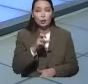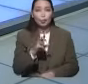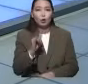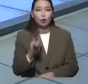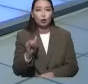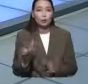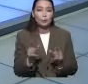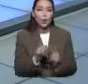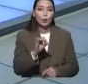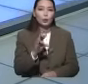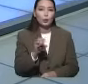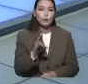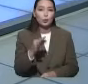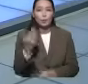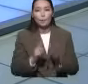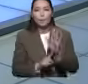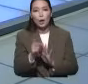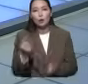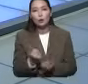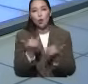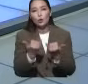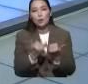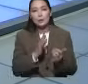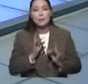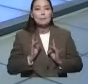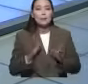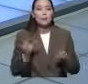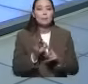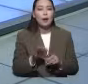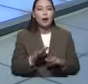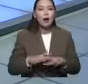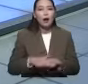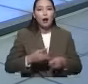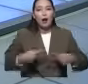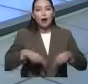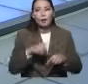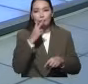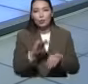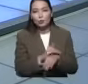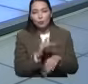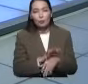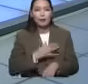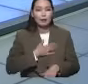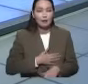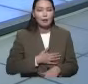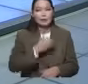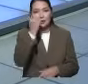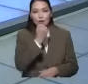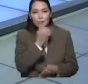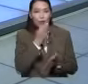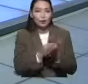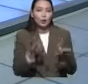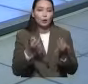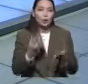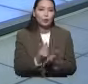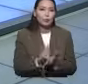мен ЮНЕСКО-ның бастамасымен тойланады. Мейрамның мақсаты айналадағы ізгілікті байқап, ризашылық білдіру. Қарапайым құндылықты тілшіміз